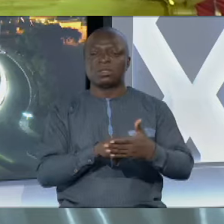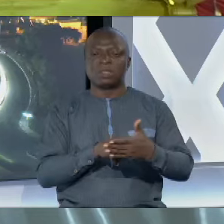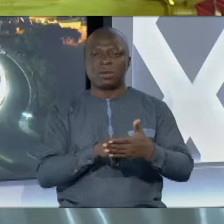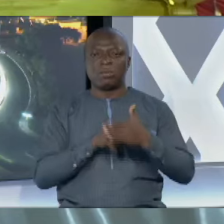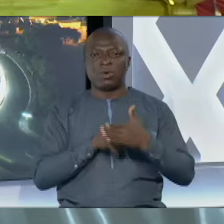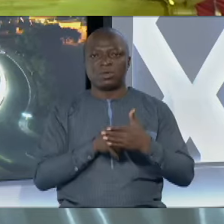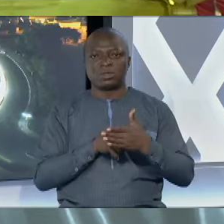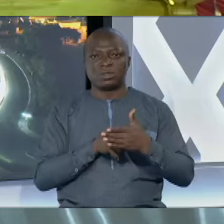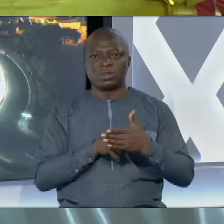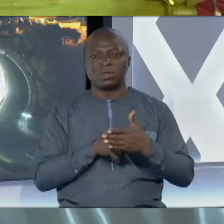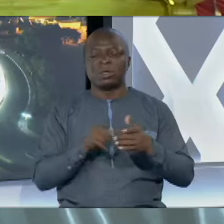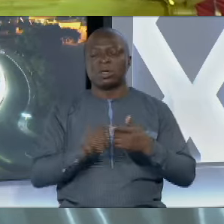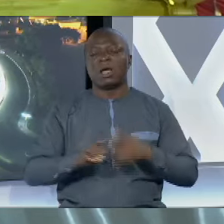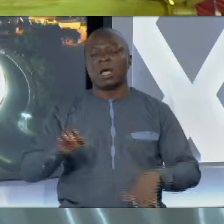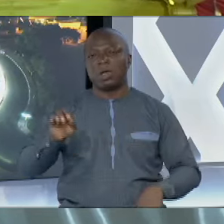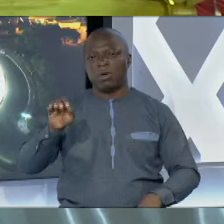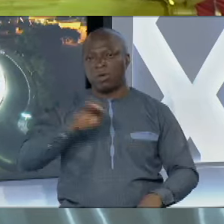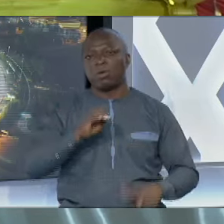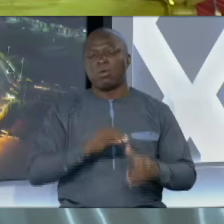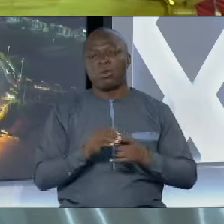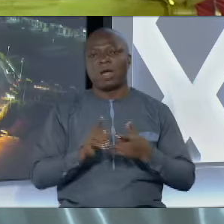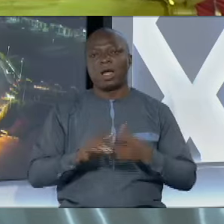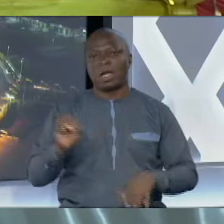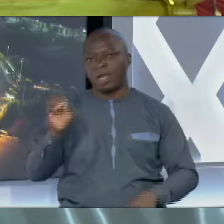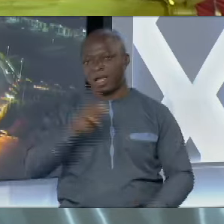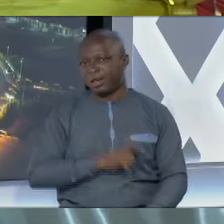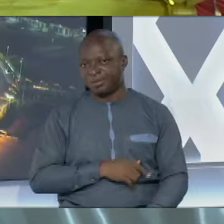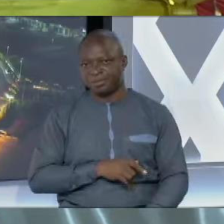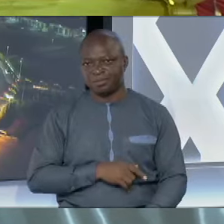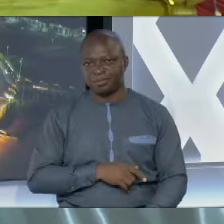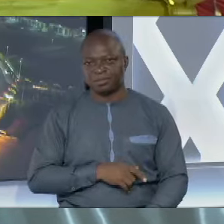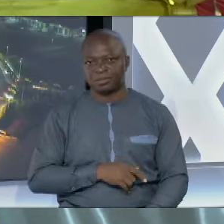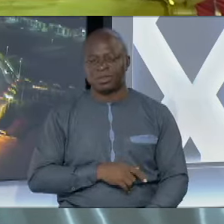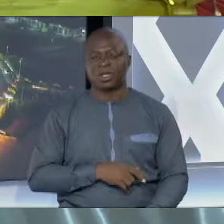s'imposent à eux ou bien à elles.